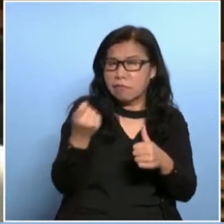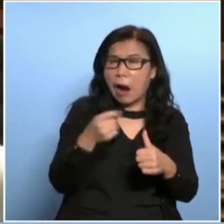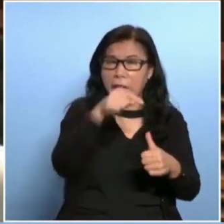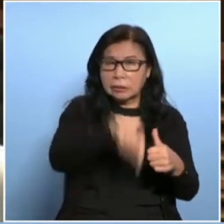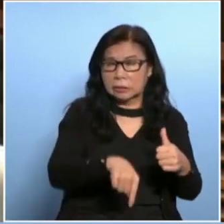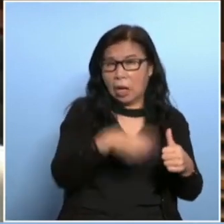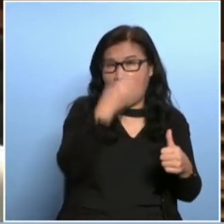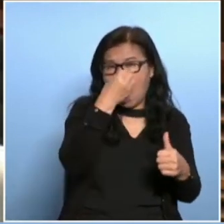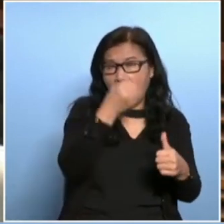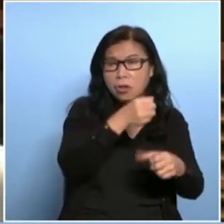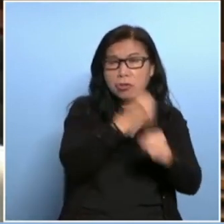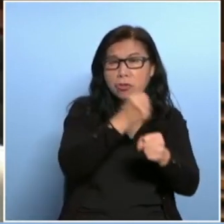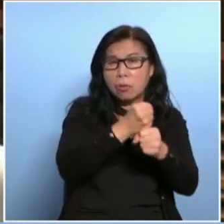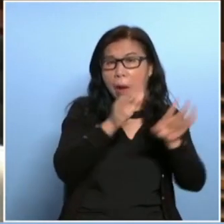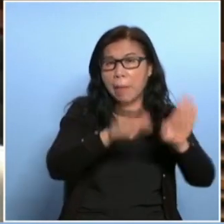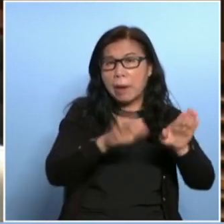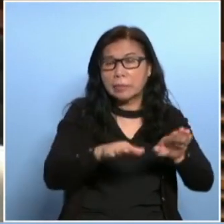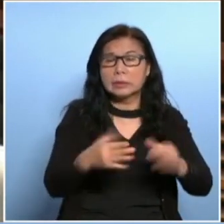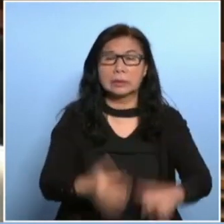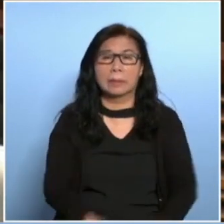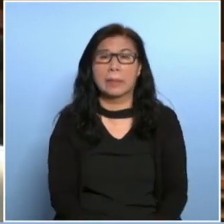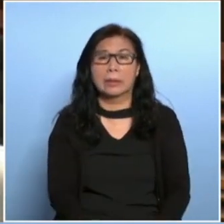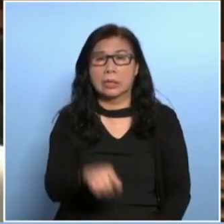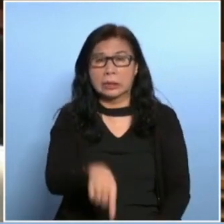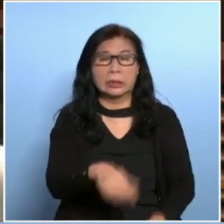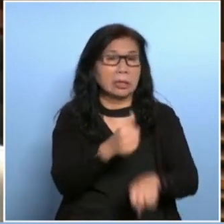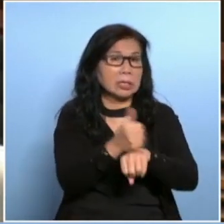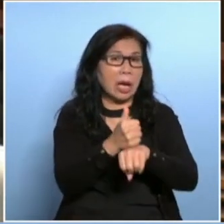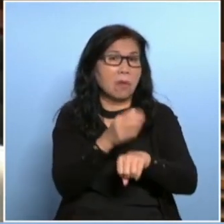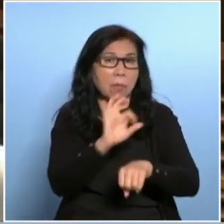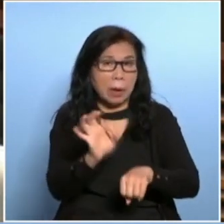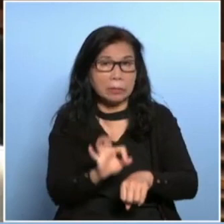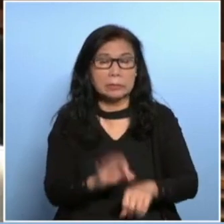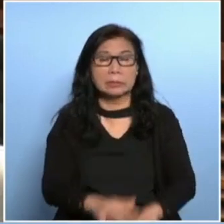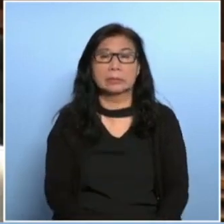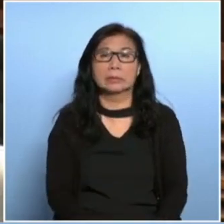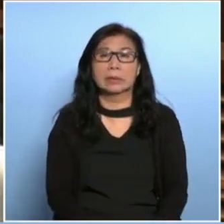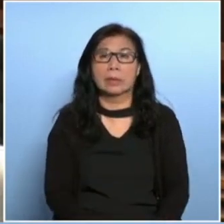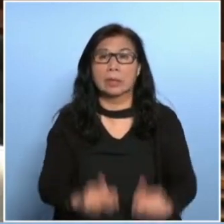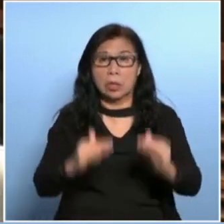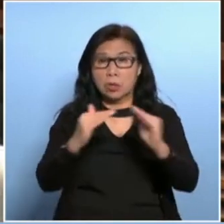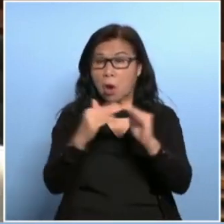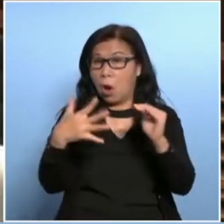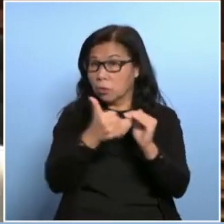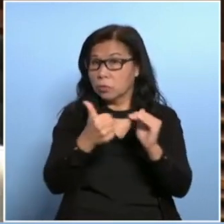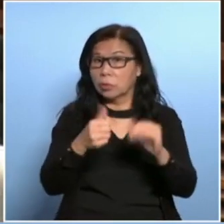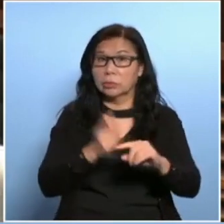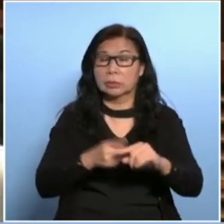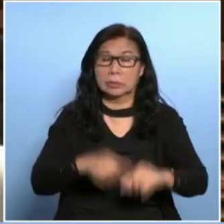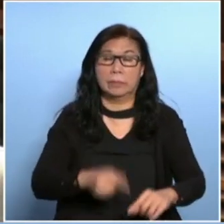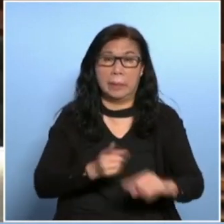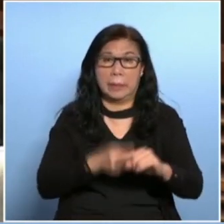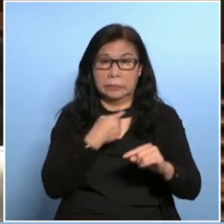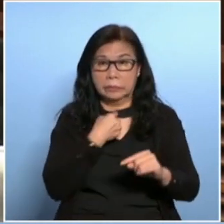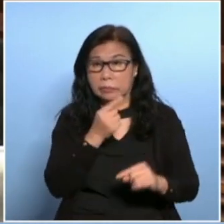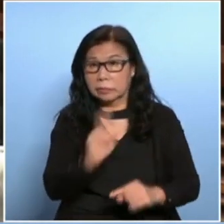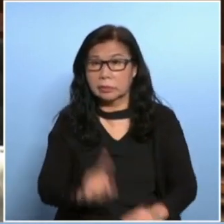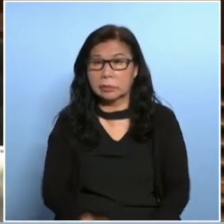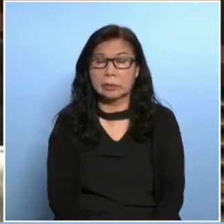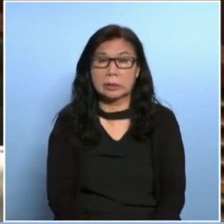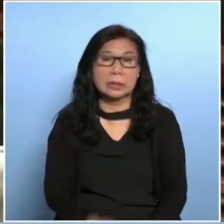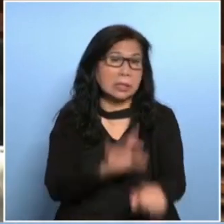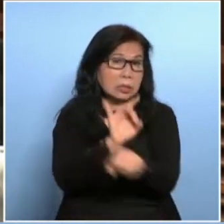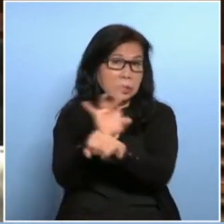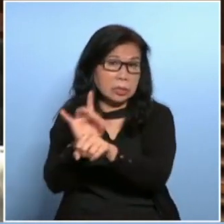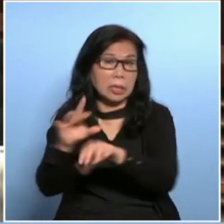們就拿不到這個機遇的了。那可不可以局長答一答我們，我們要利